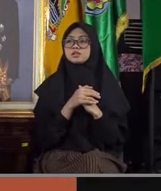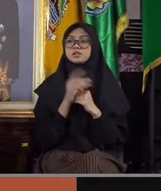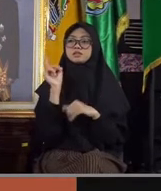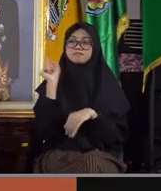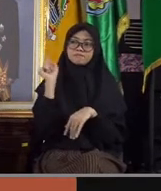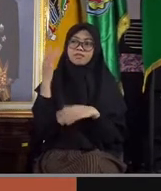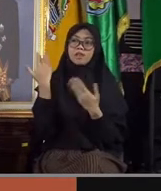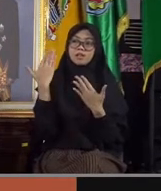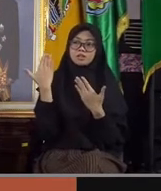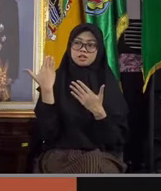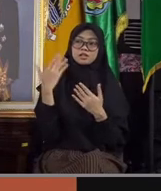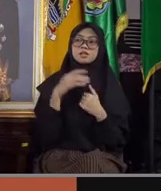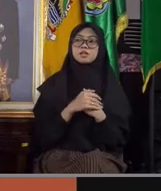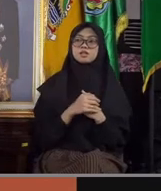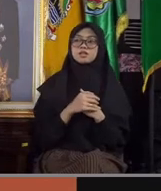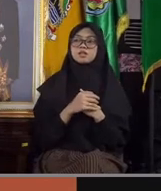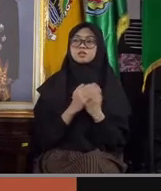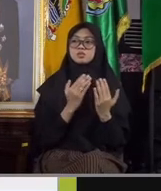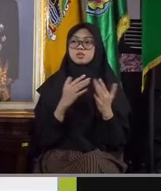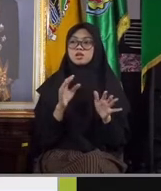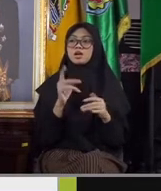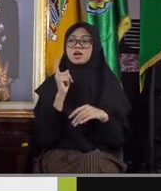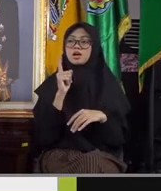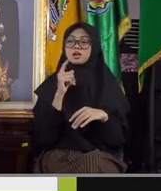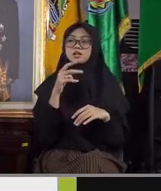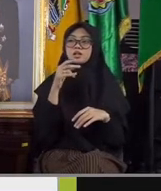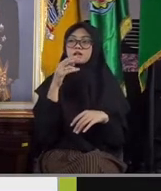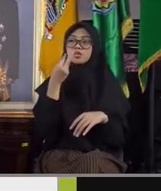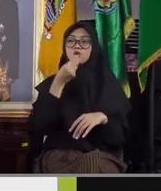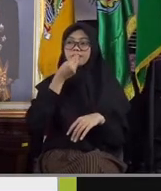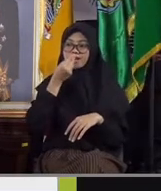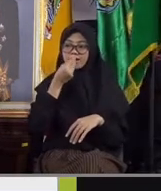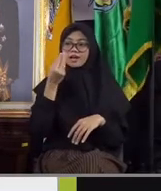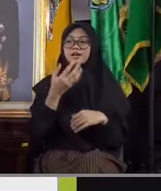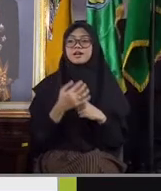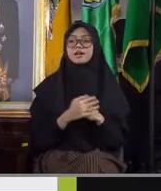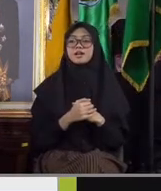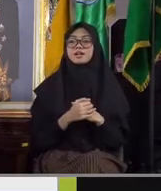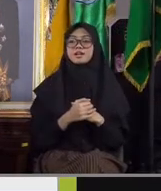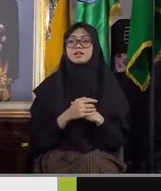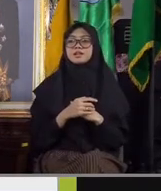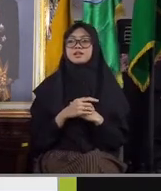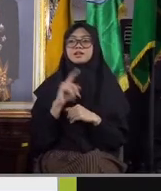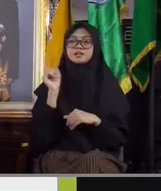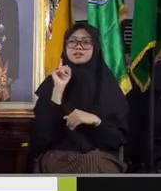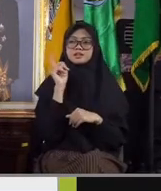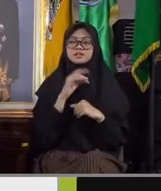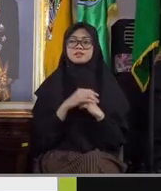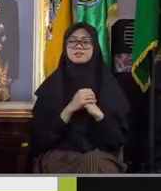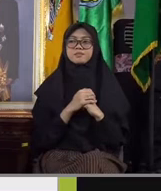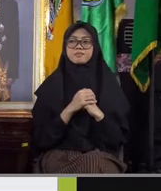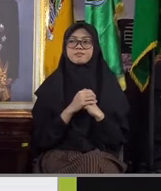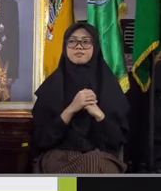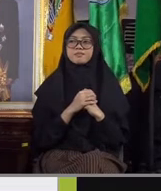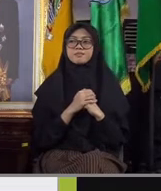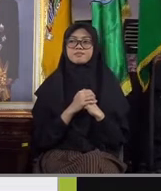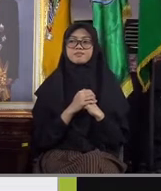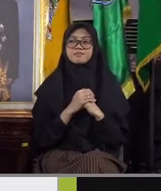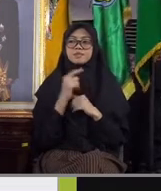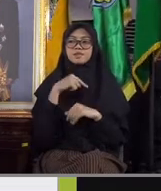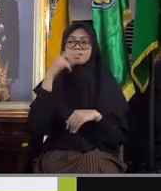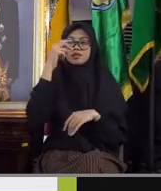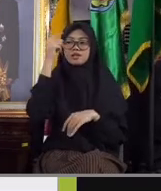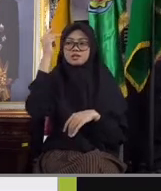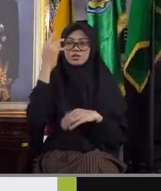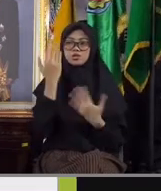next. Nah, ini tadi dasar-dasar hukumnya, next. Ada kuliner misalnya, ini undang-undangnya, kemudian ada ini